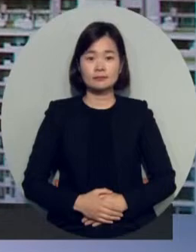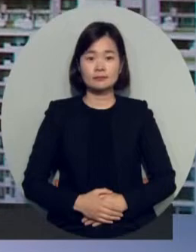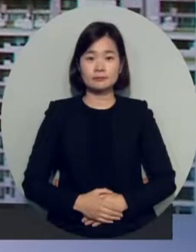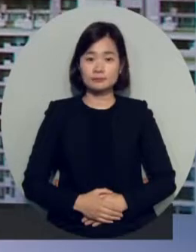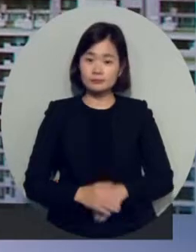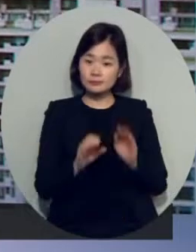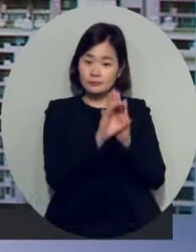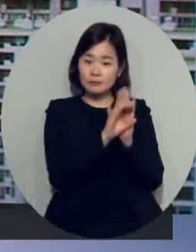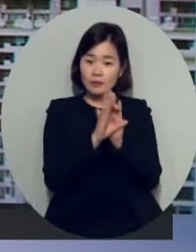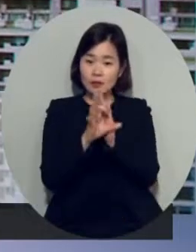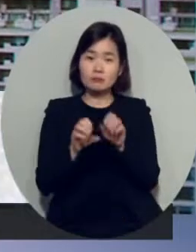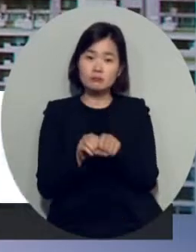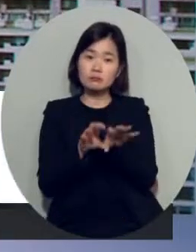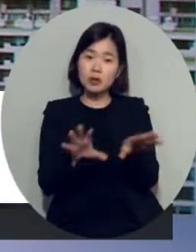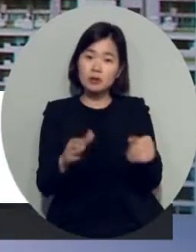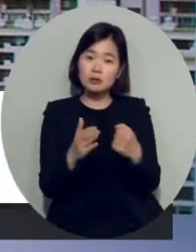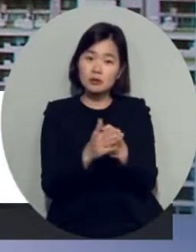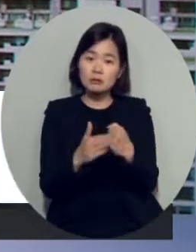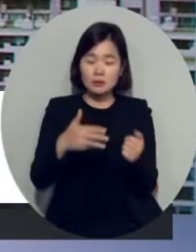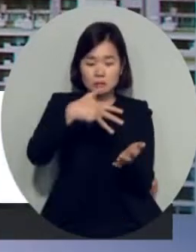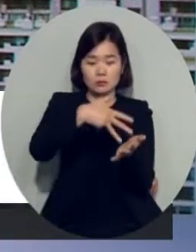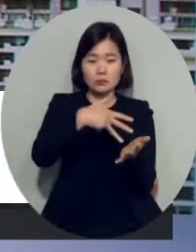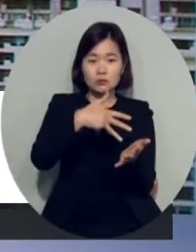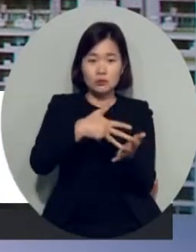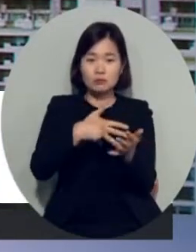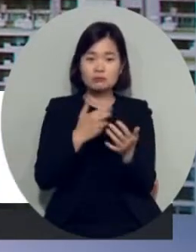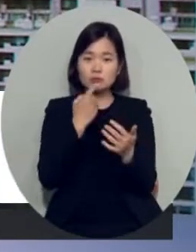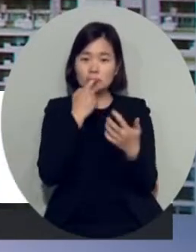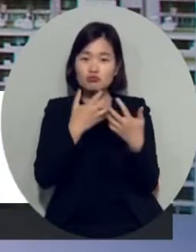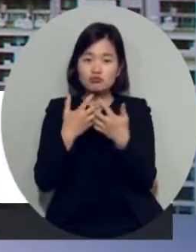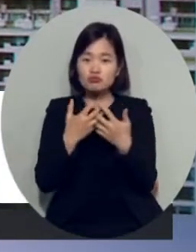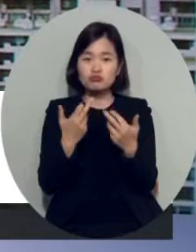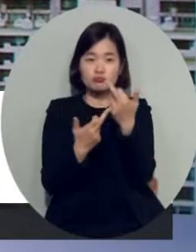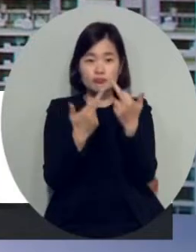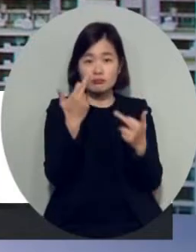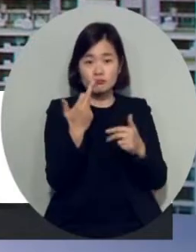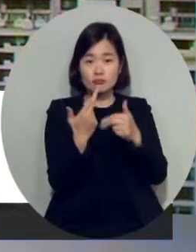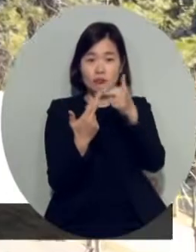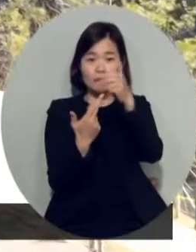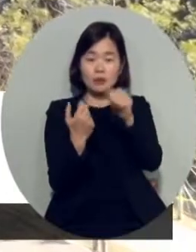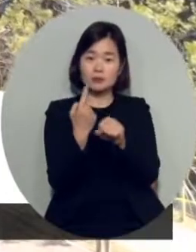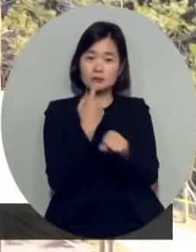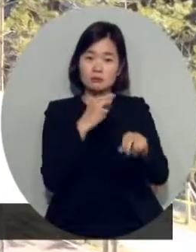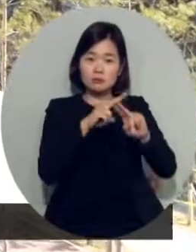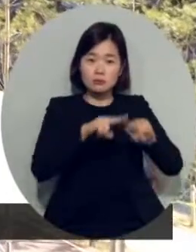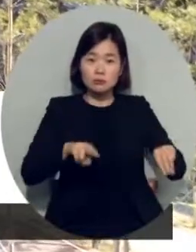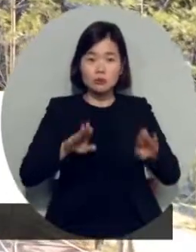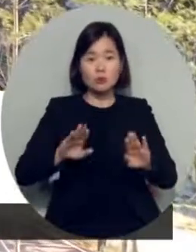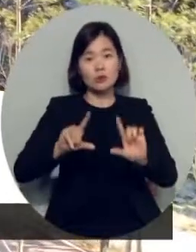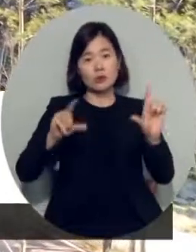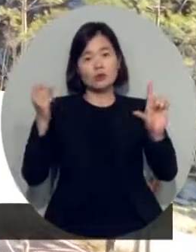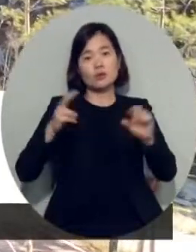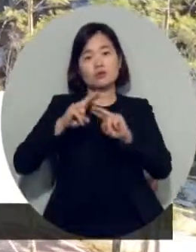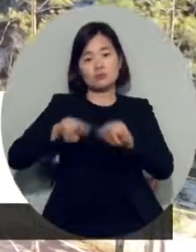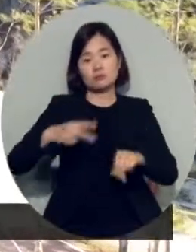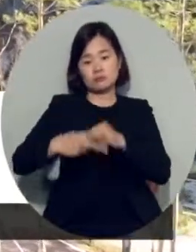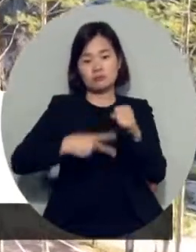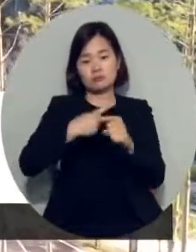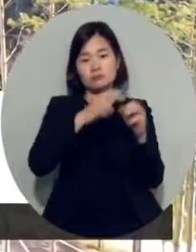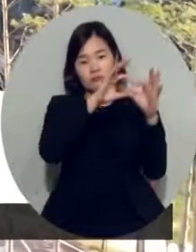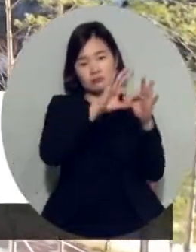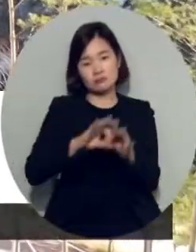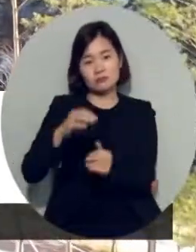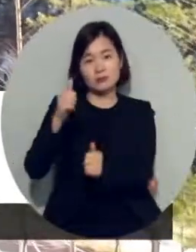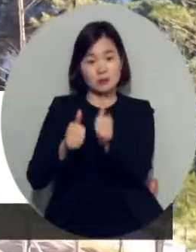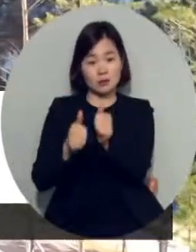코로나 1구 확산으로 청송 아이스클라이밍 월드컵대회 가 지난해 여성 올해도 취소돼 2년 연속 대회를